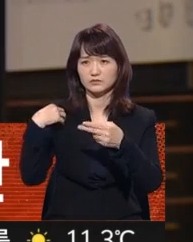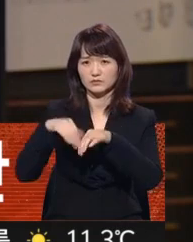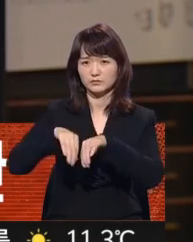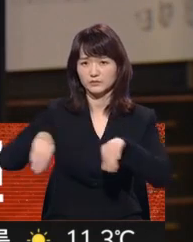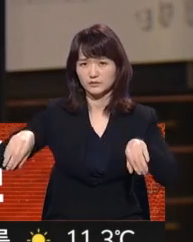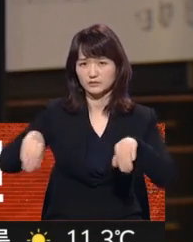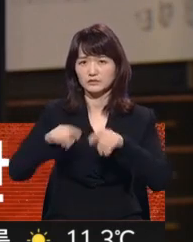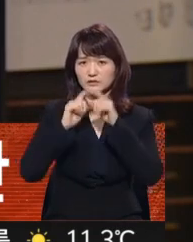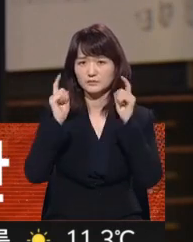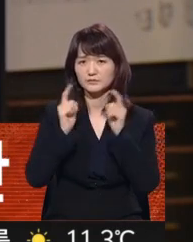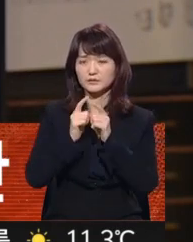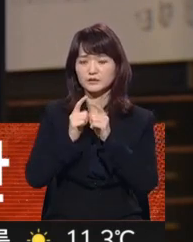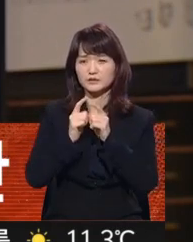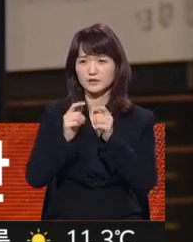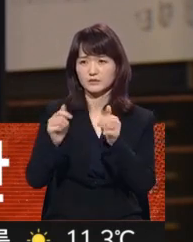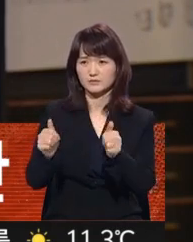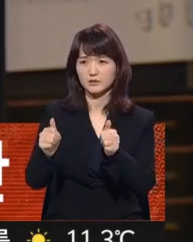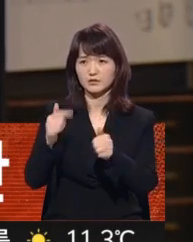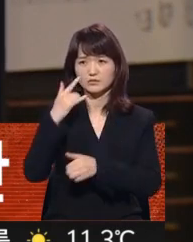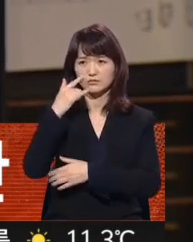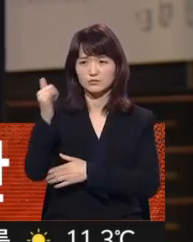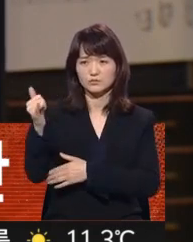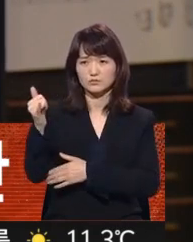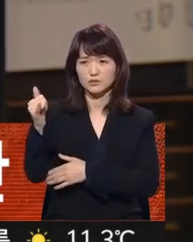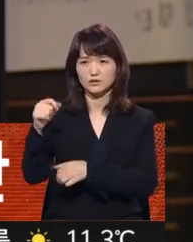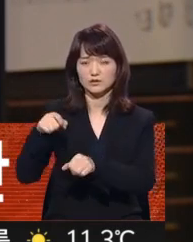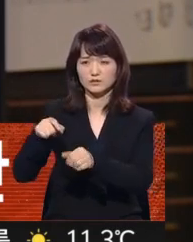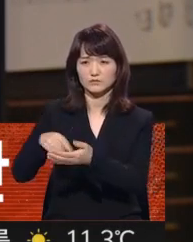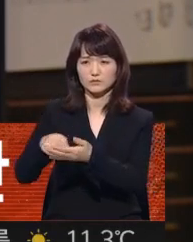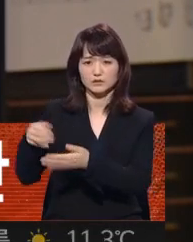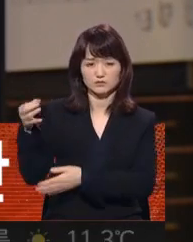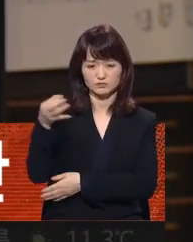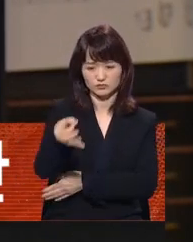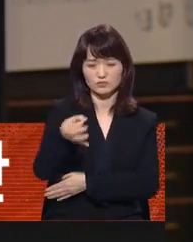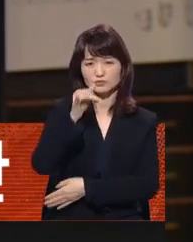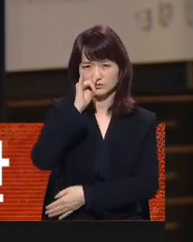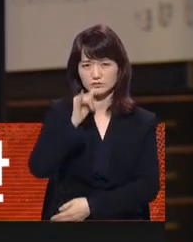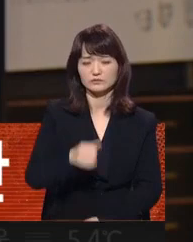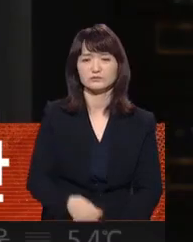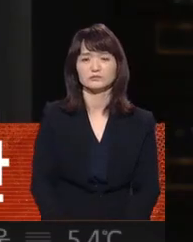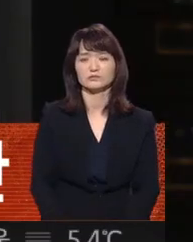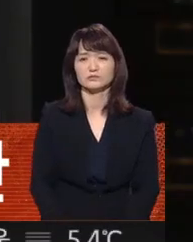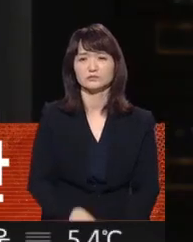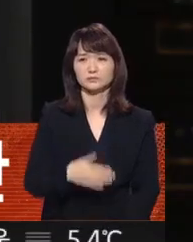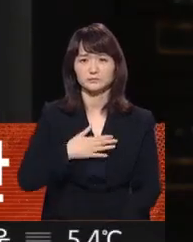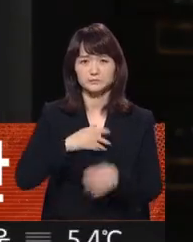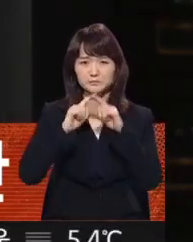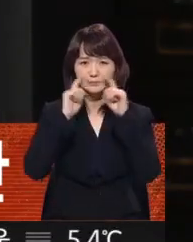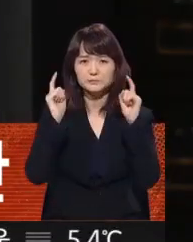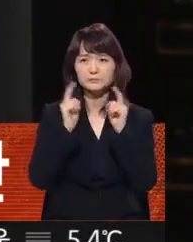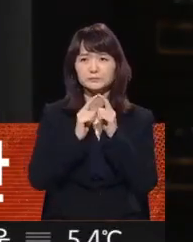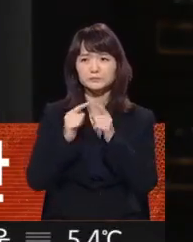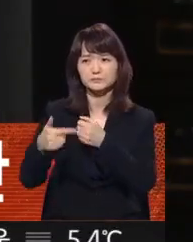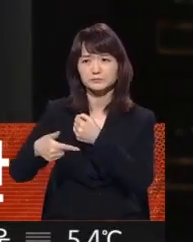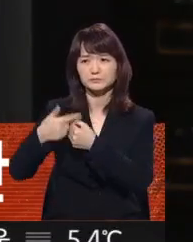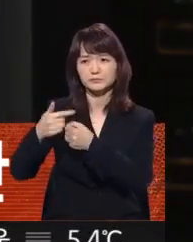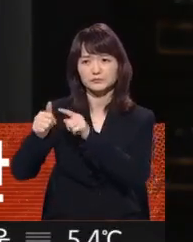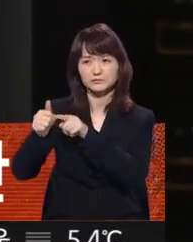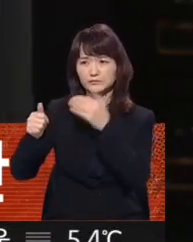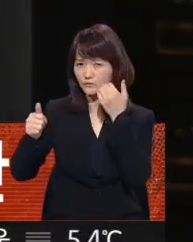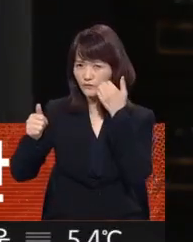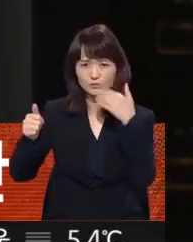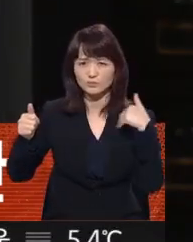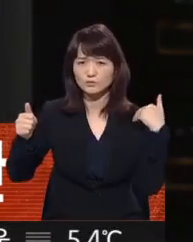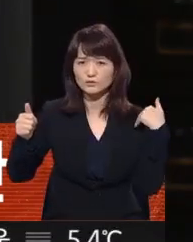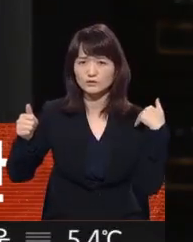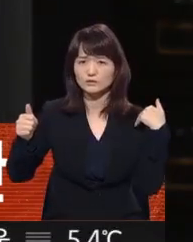하더라도 민사책임을 부모한테 물을 수가 있을 것 같습니다 저는 개인적으로이 초등학교 6학년짜리 누군지는